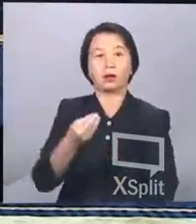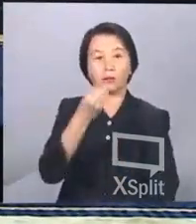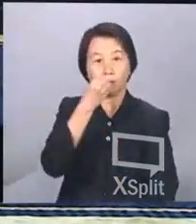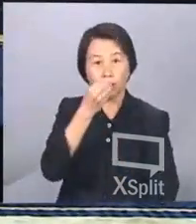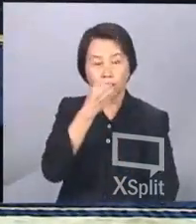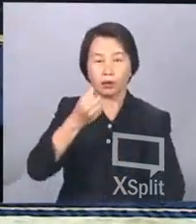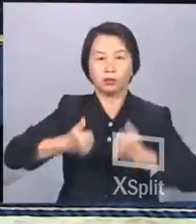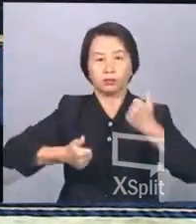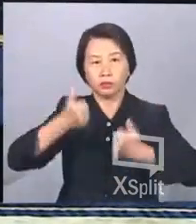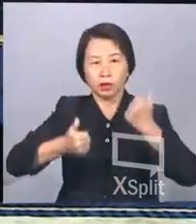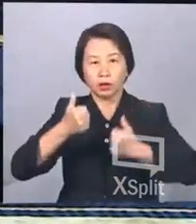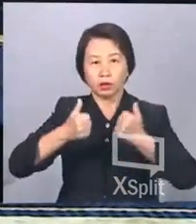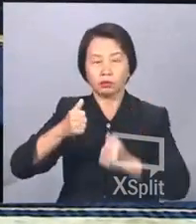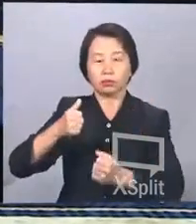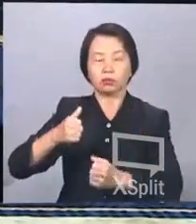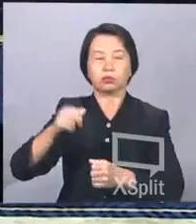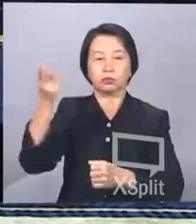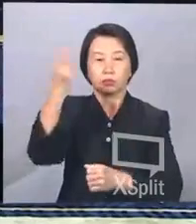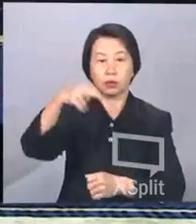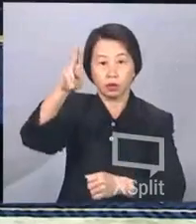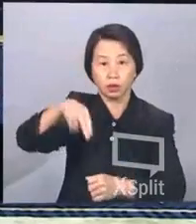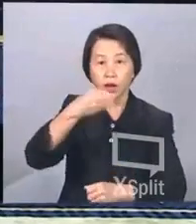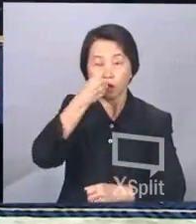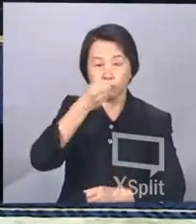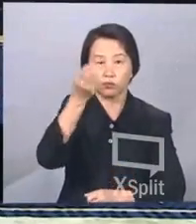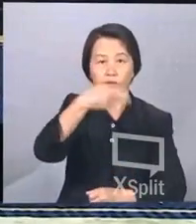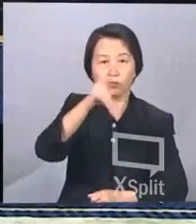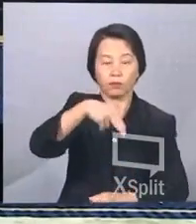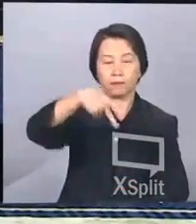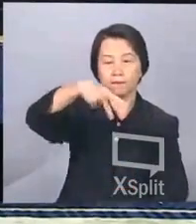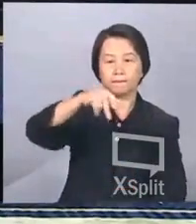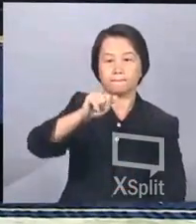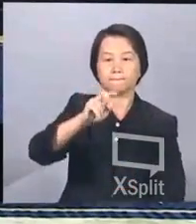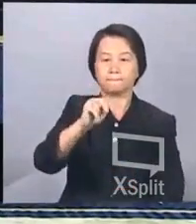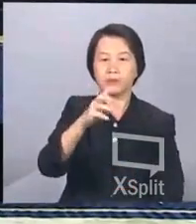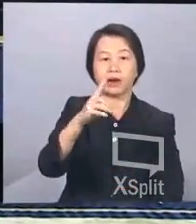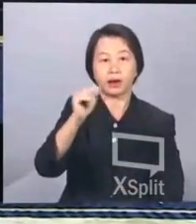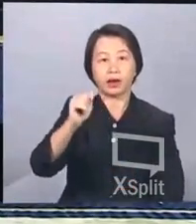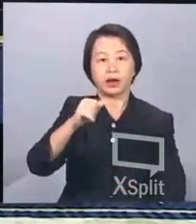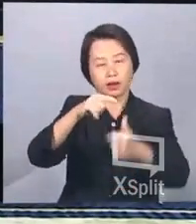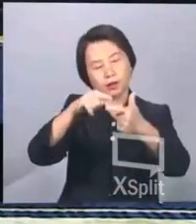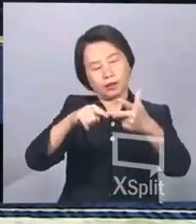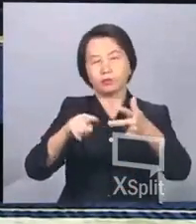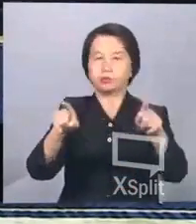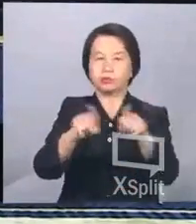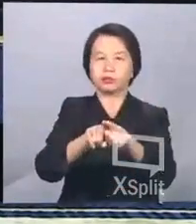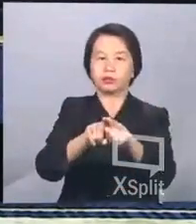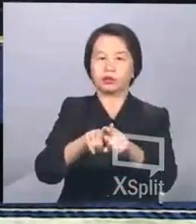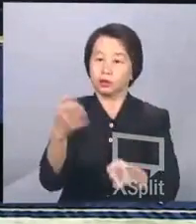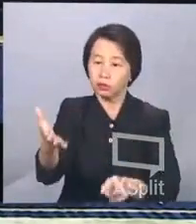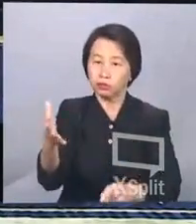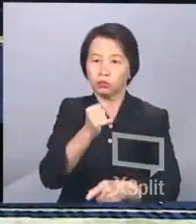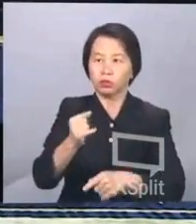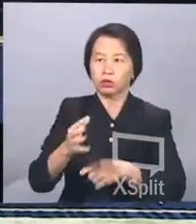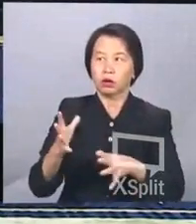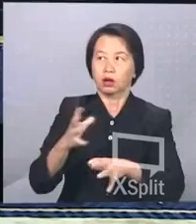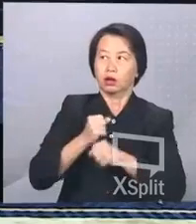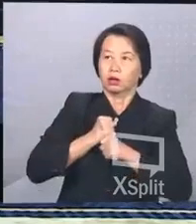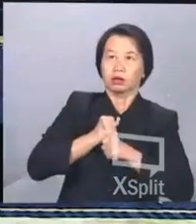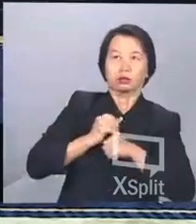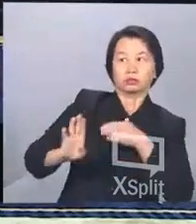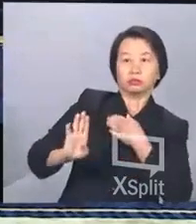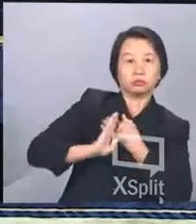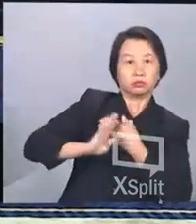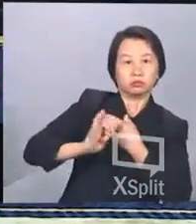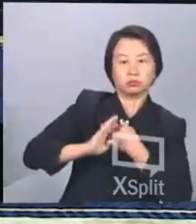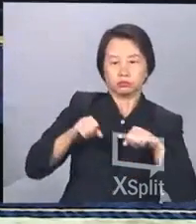sama ada grabfood foodpanda ataupun lain-lain anda mengambil risiko